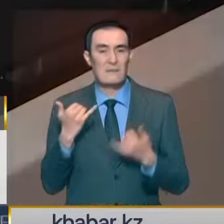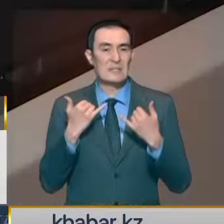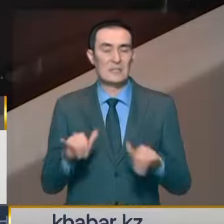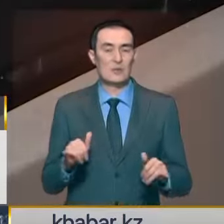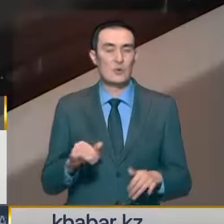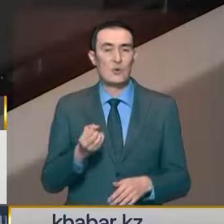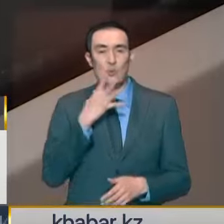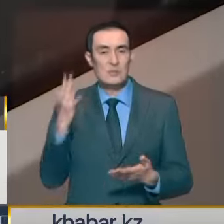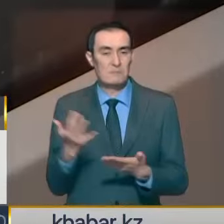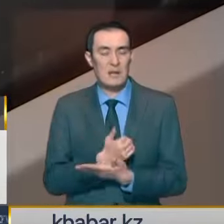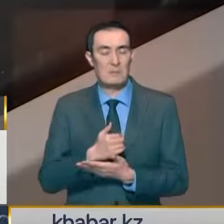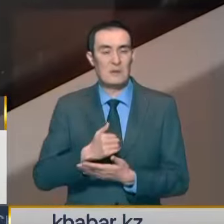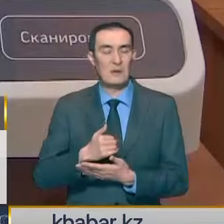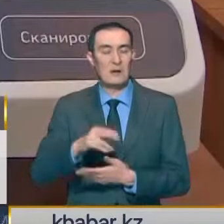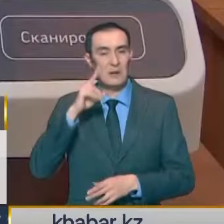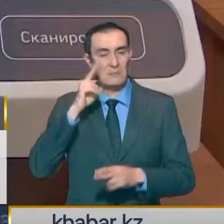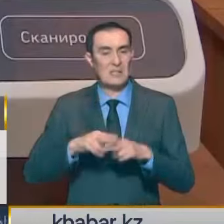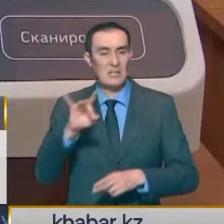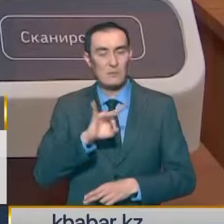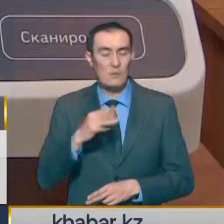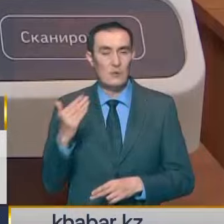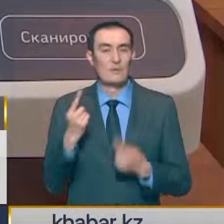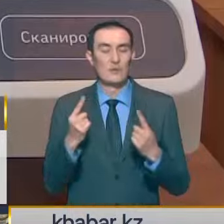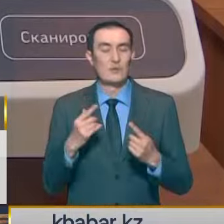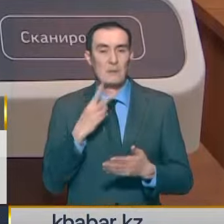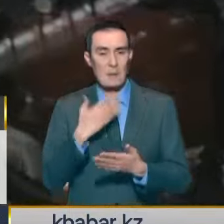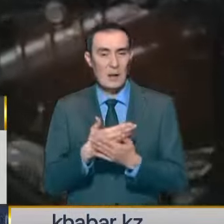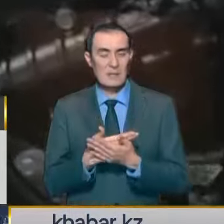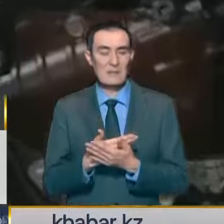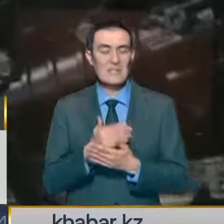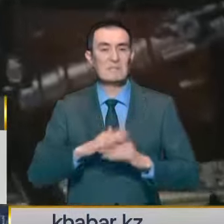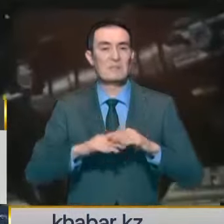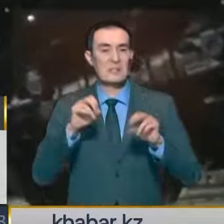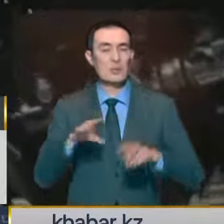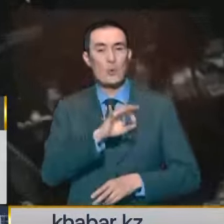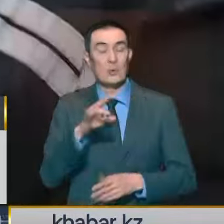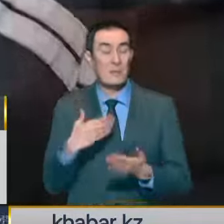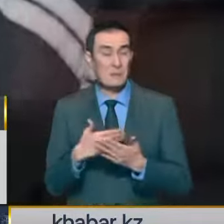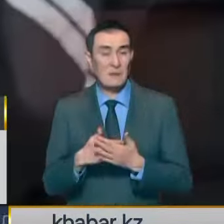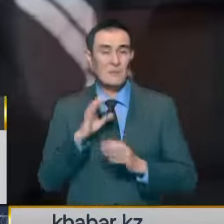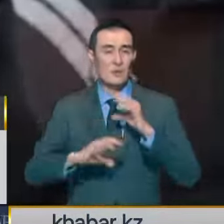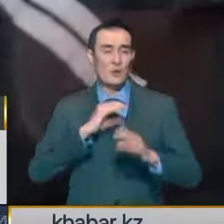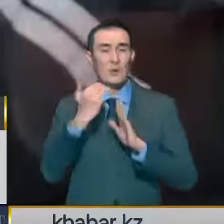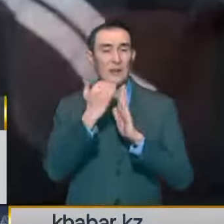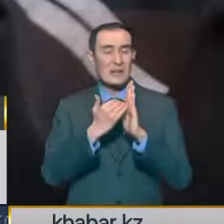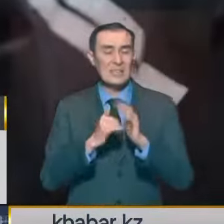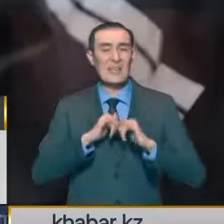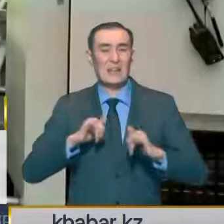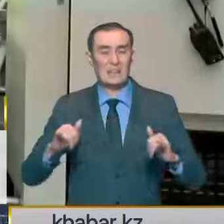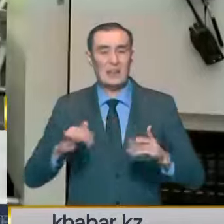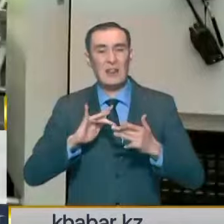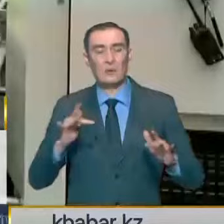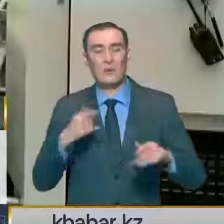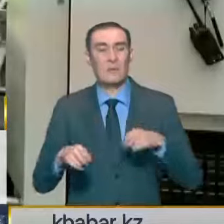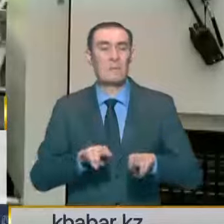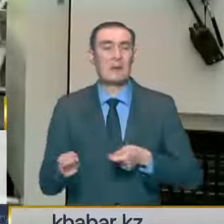восхитилась успехами братской республики. Об их внушительности говорят и эксперты ООН. К примеру, в мировом рейтинге развития